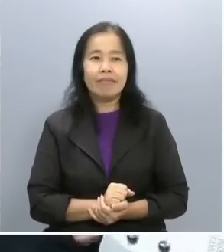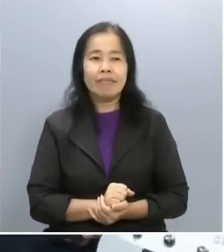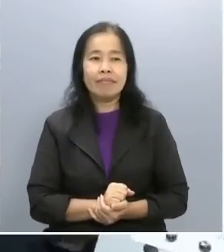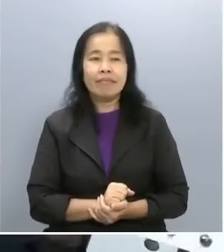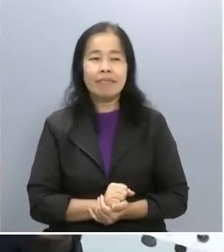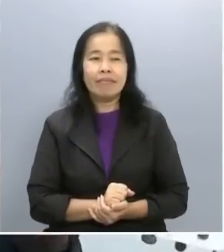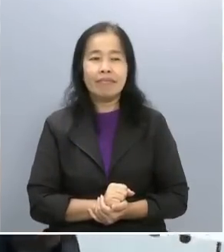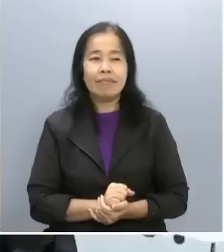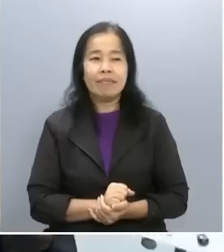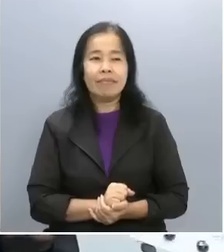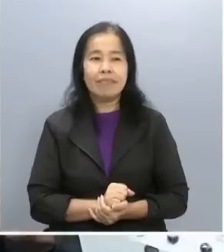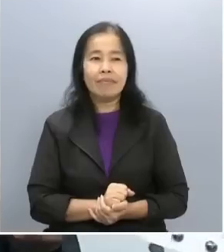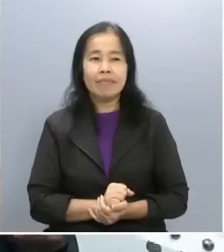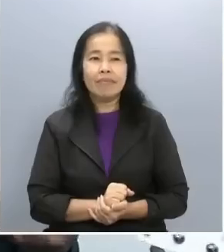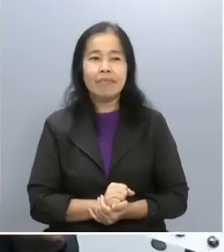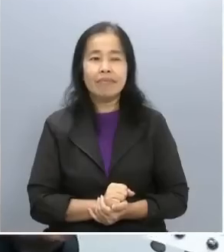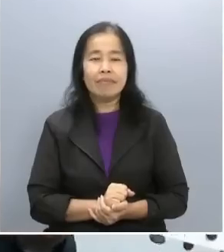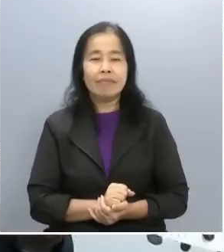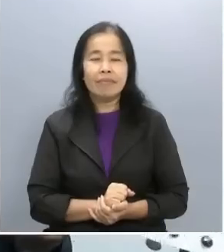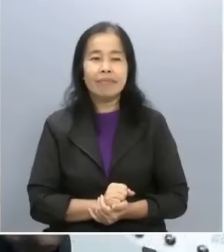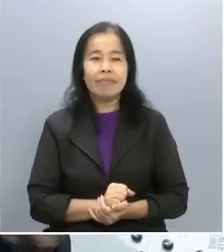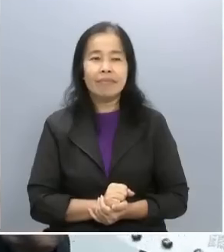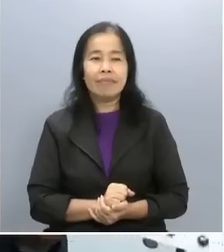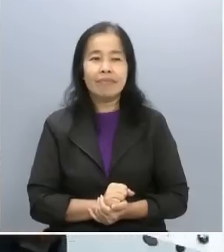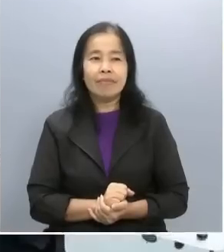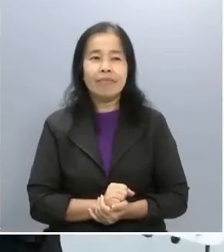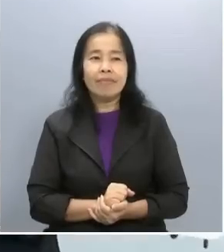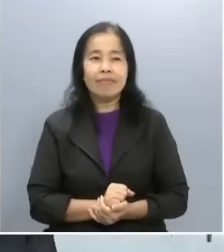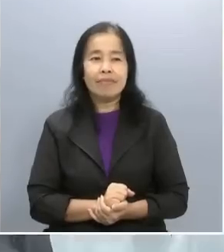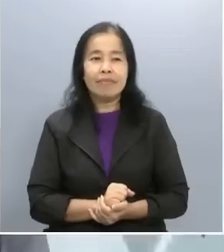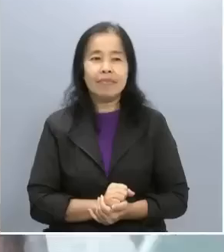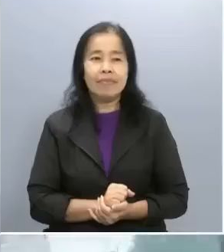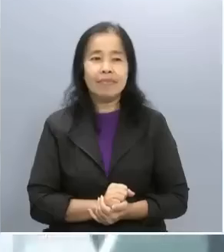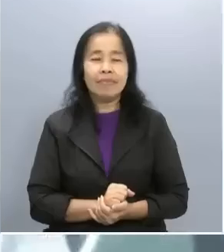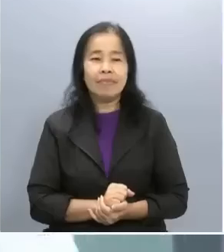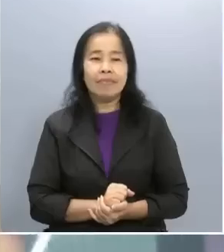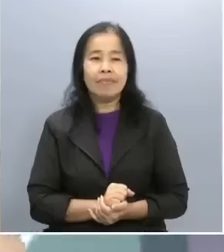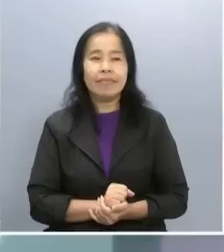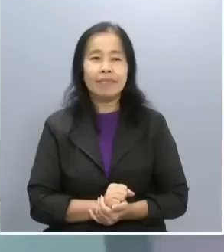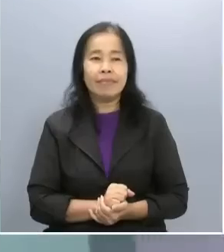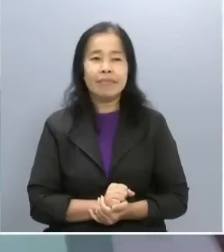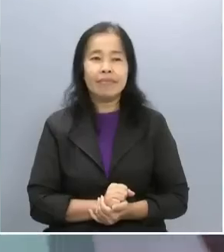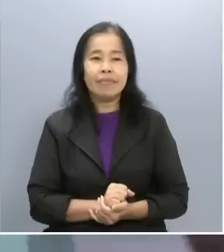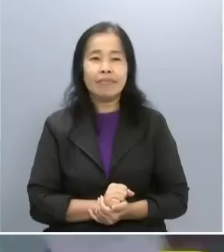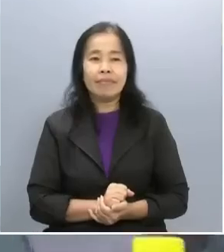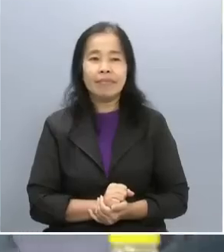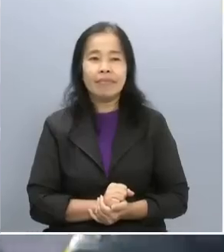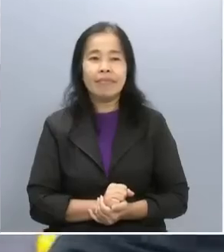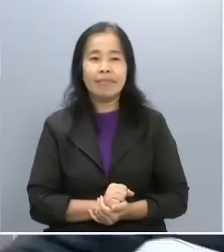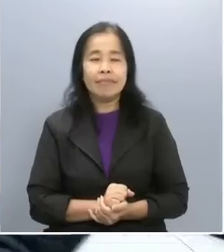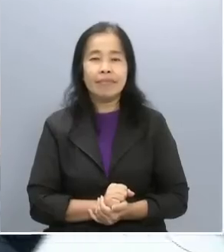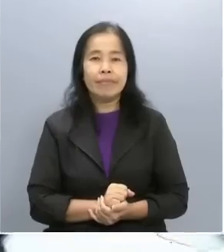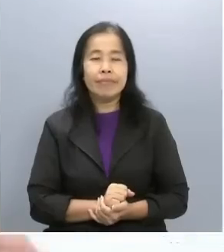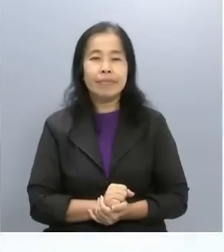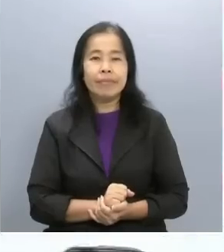พักผ่อนอยากโอบกอดรักเธอไว้แนบกายให้ฝัน